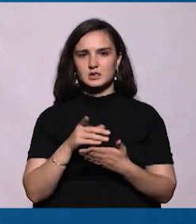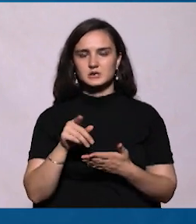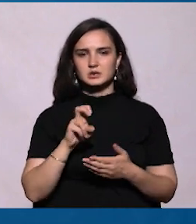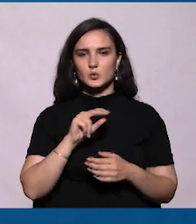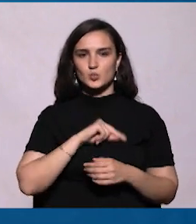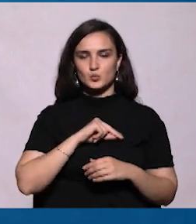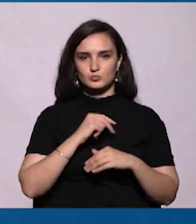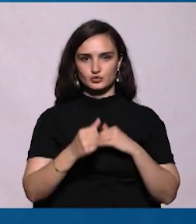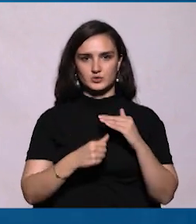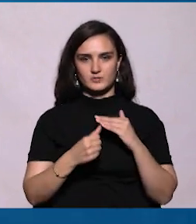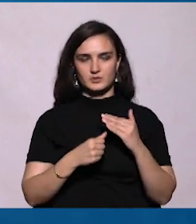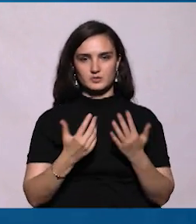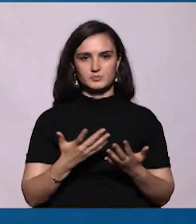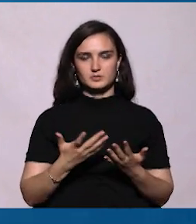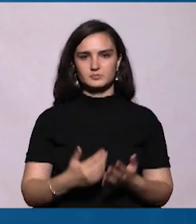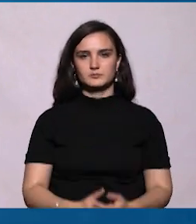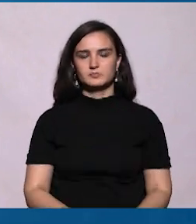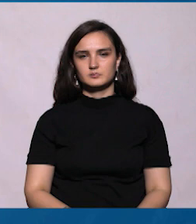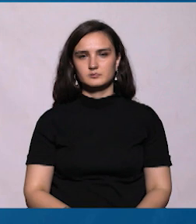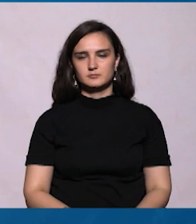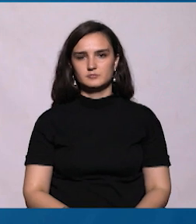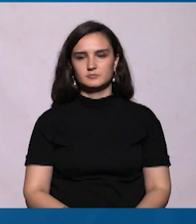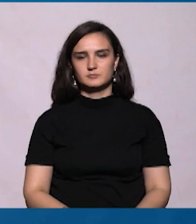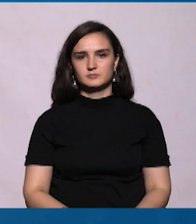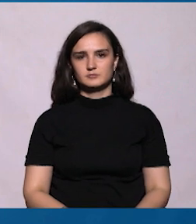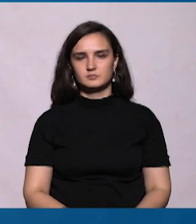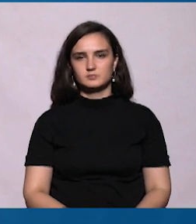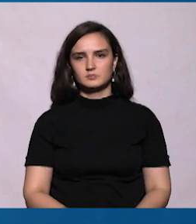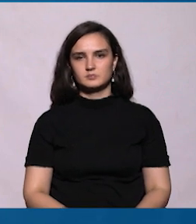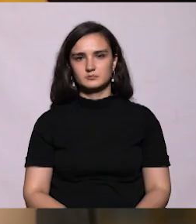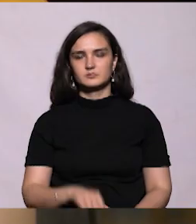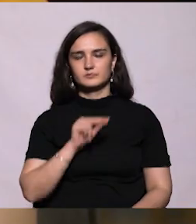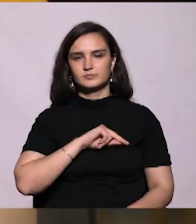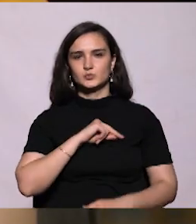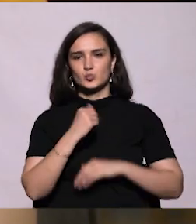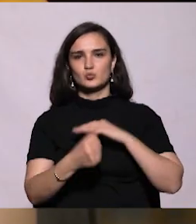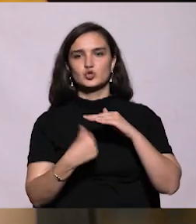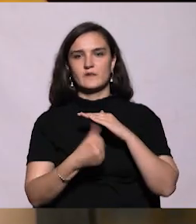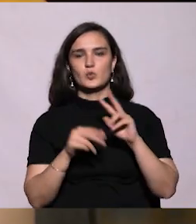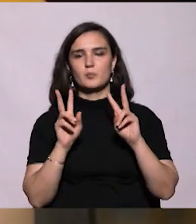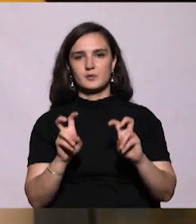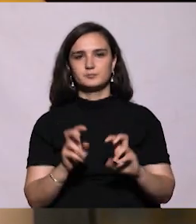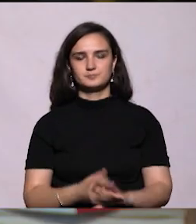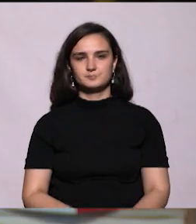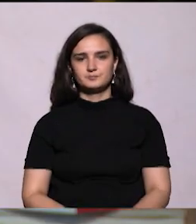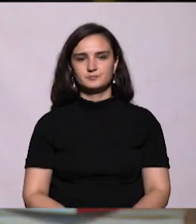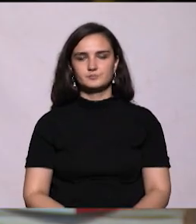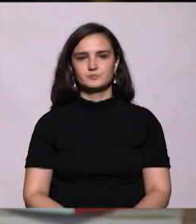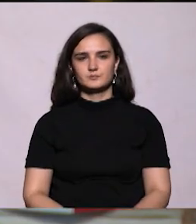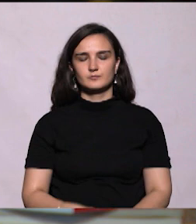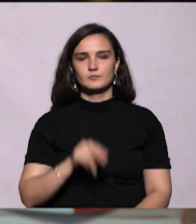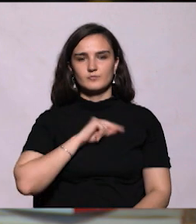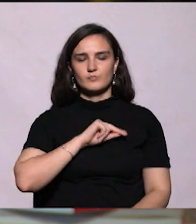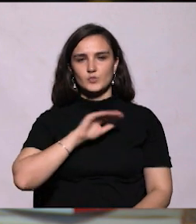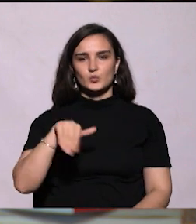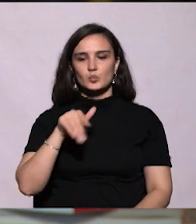in Georgian, please? definitely. Unemployment in Georgian means უმუშევრობა. Unemployment in English